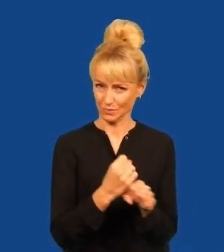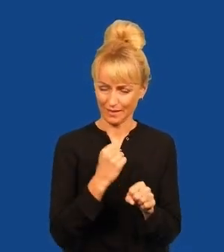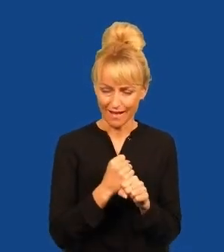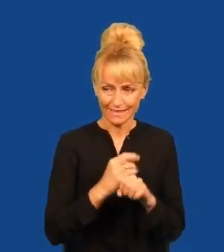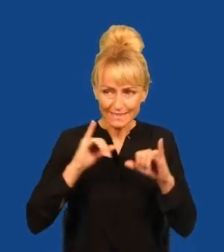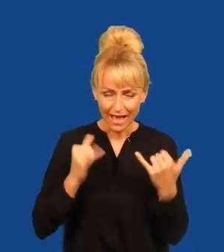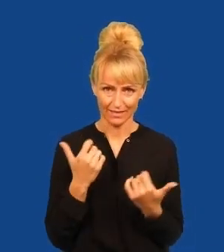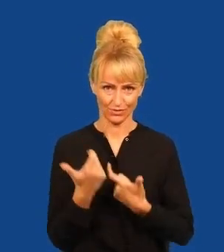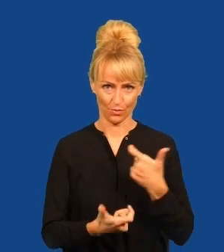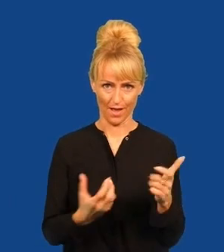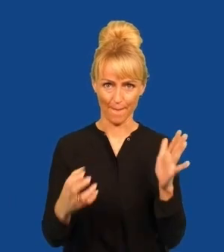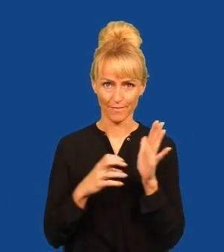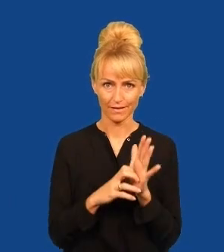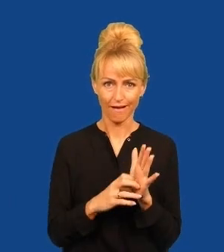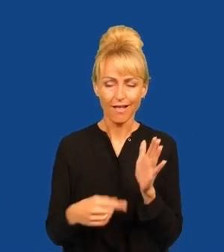aplikację dla każdego?